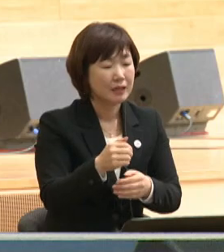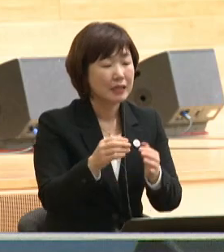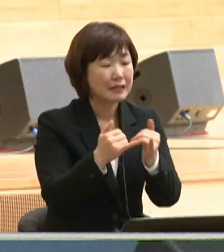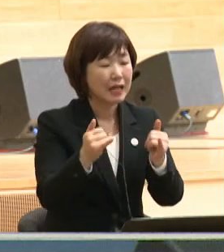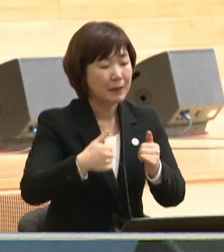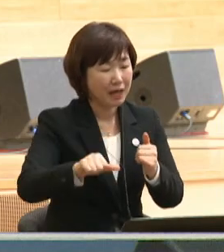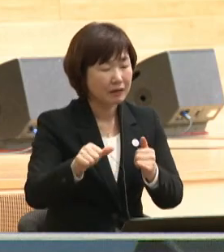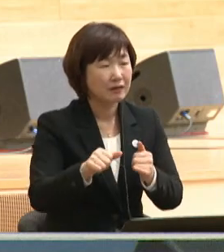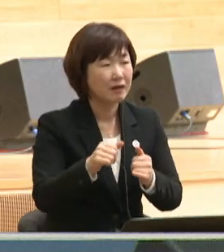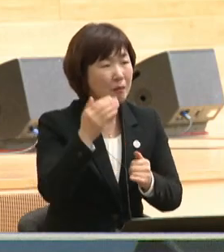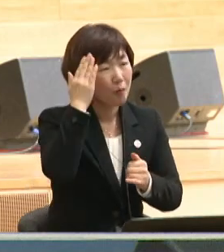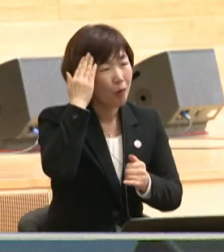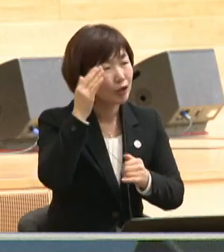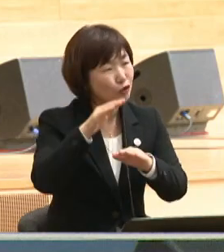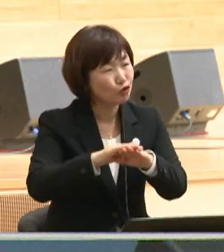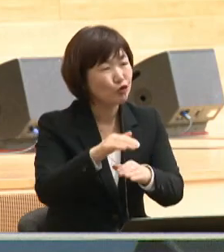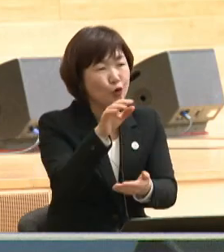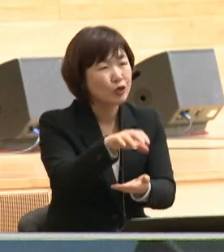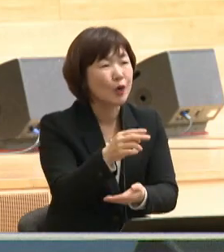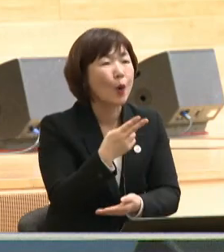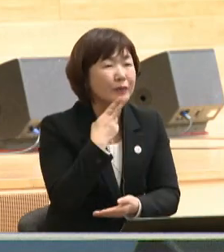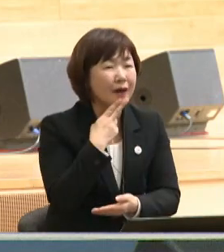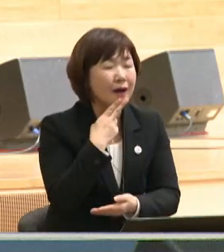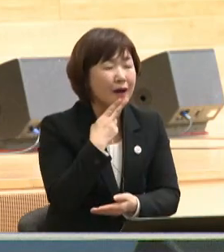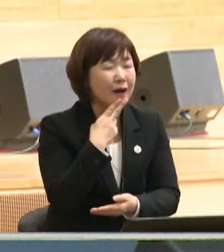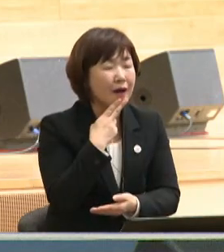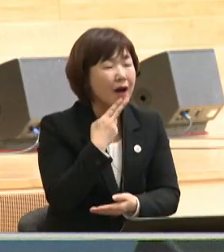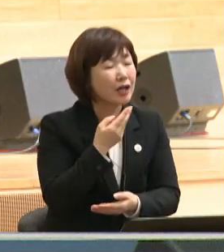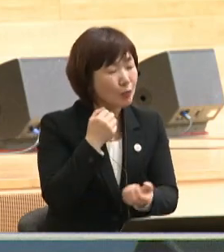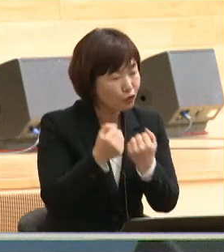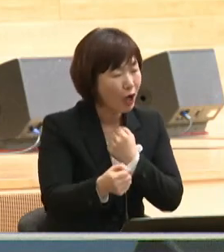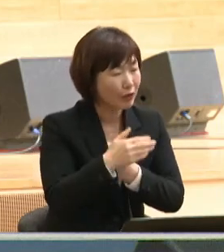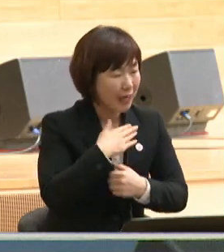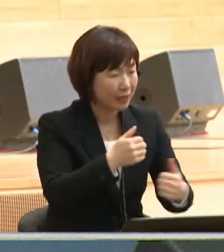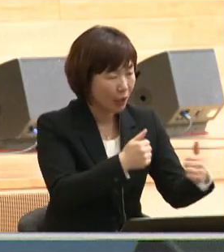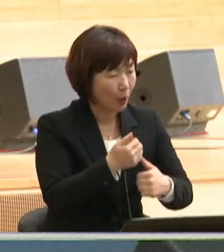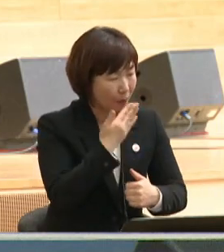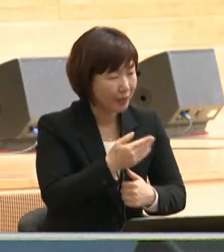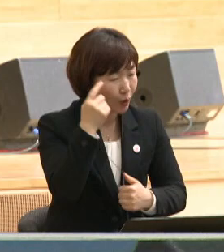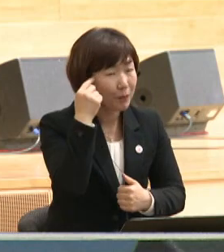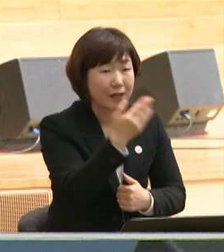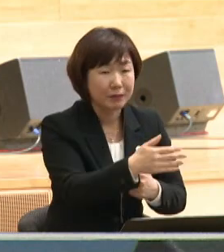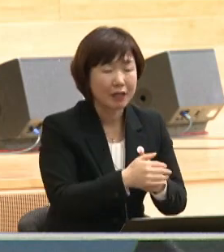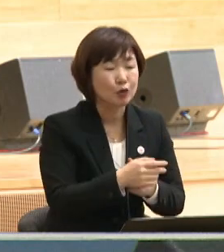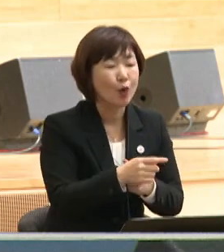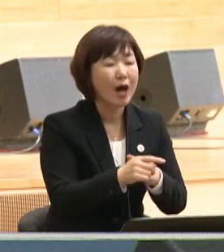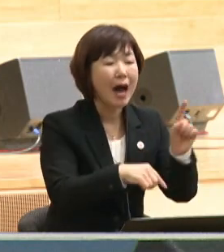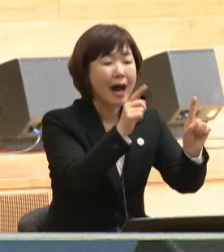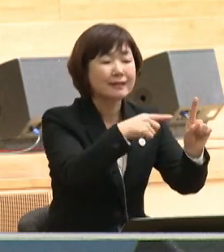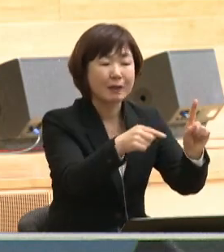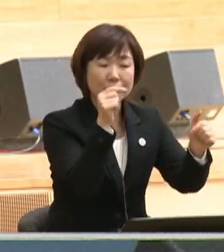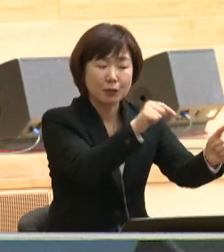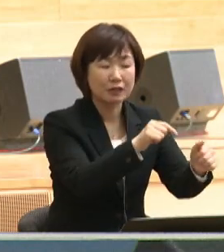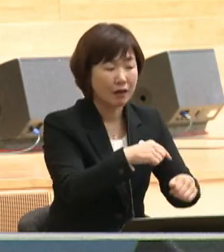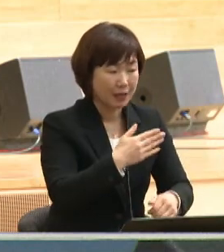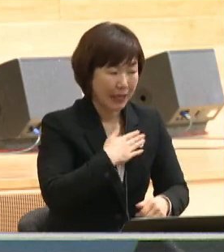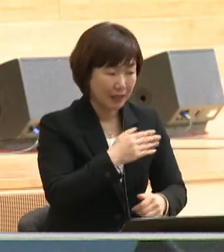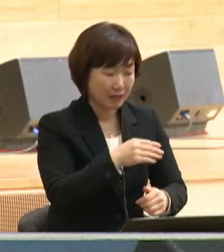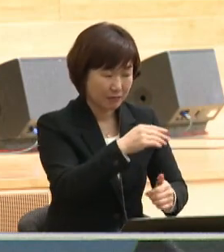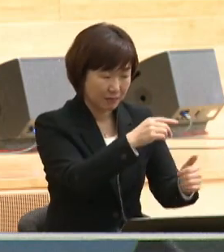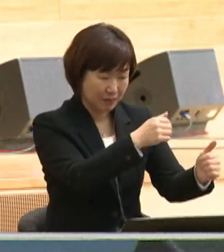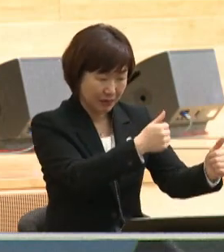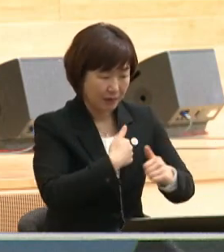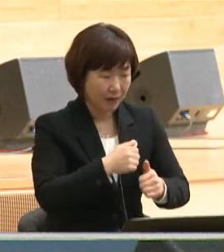머리 둘 곳 없다 말씀하시면서 그래도 나를 따르겠냐 그렇게 말씀하세요 그리고는 한 사람을 지목하여서 나를 따르라